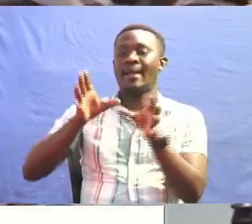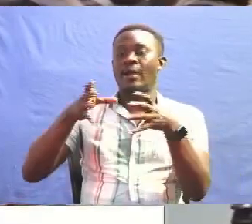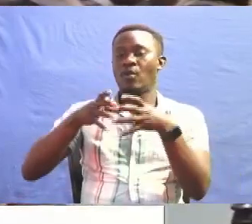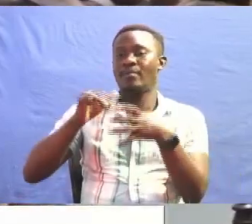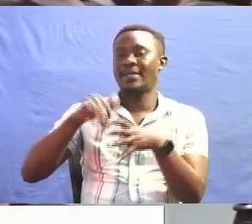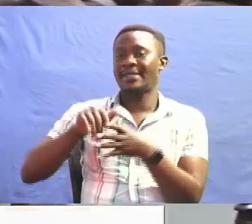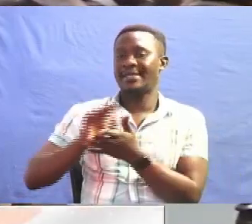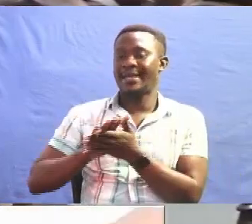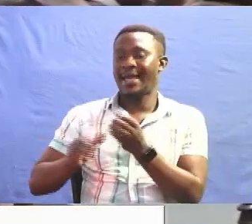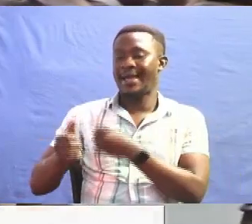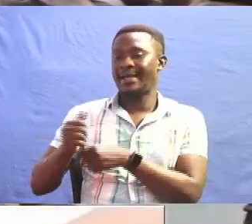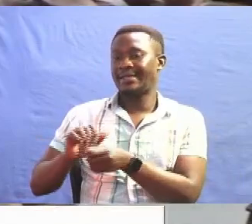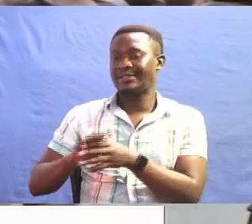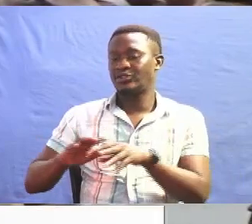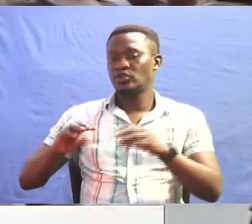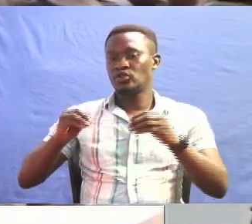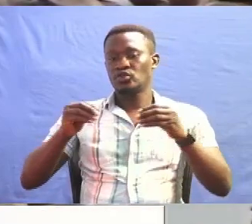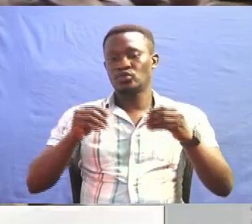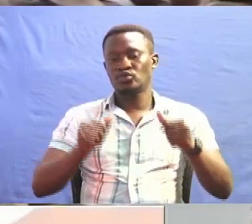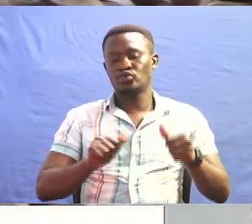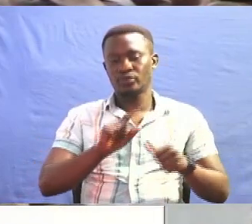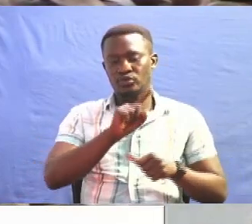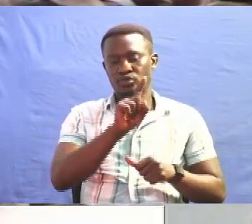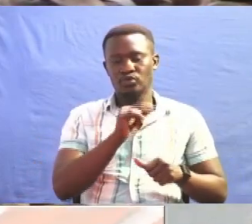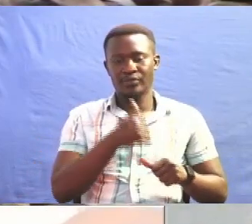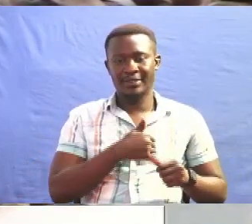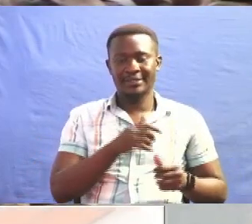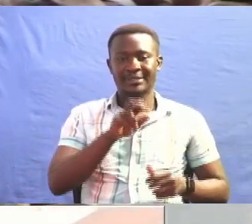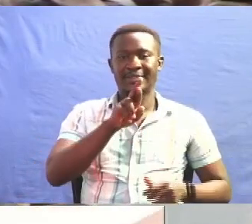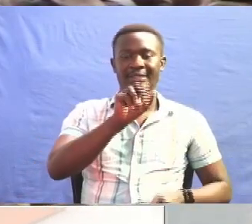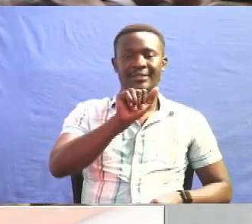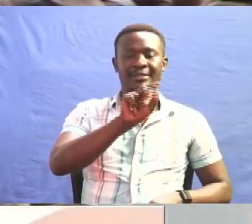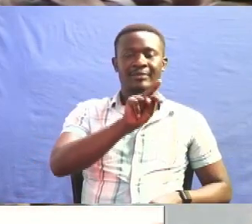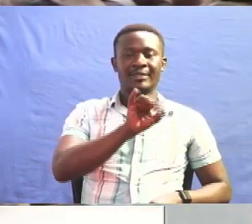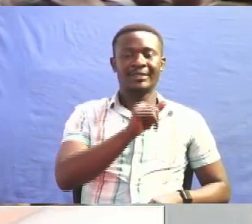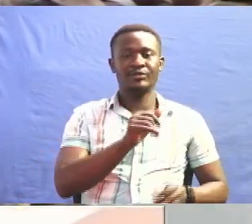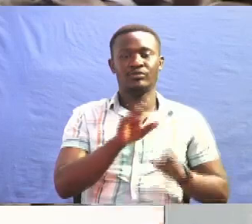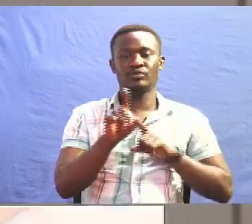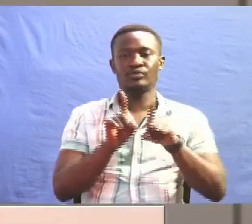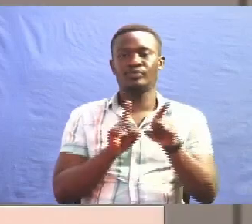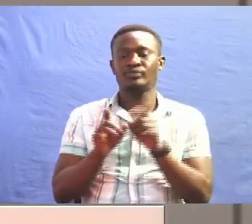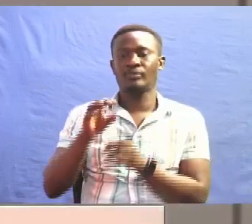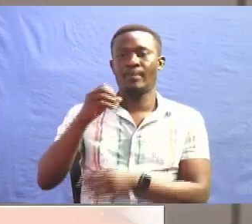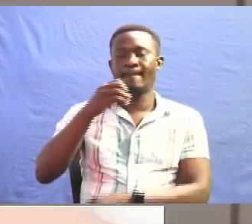katika juhudi zake za kutatua swala la transformer na kuboresha usambazaji wa umeme nchini.